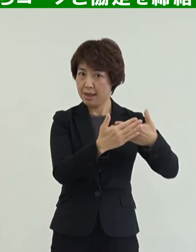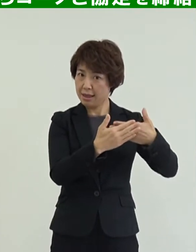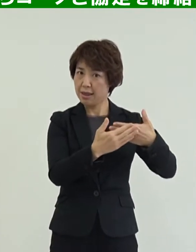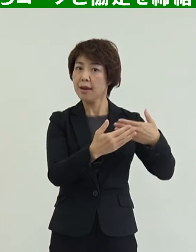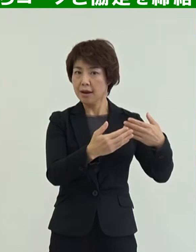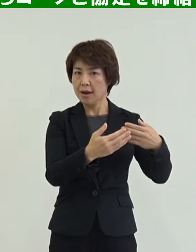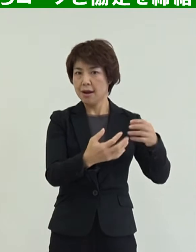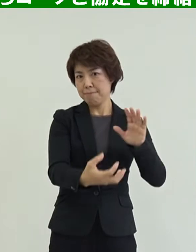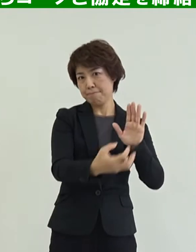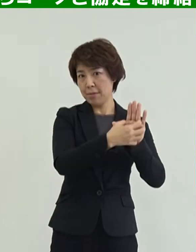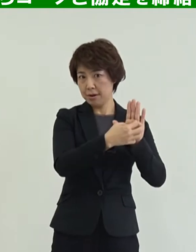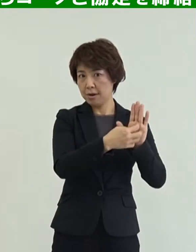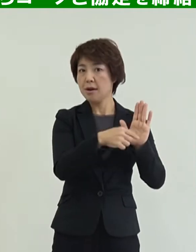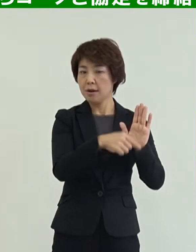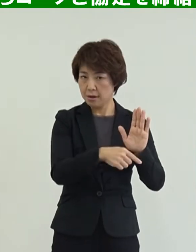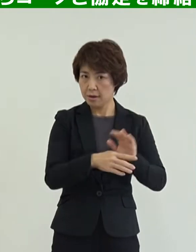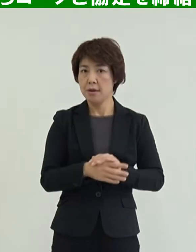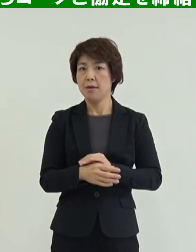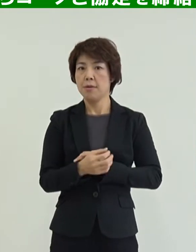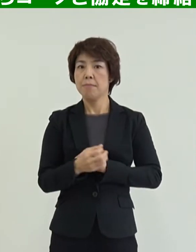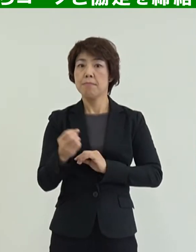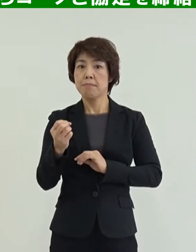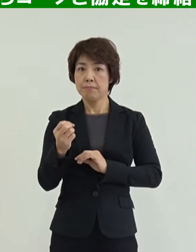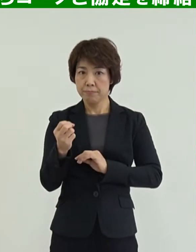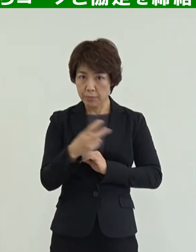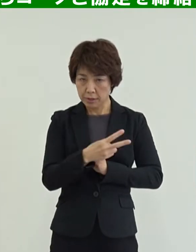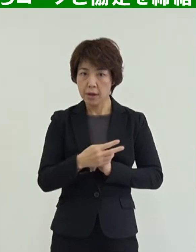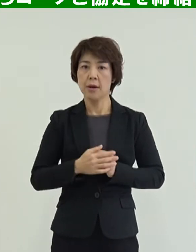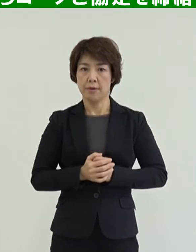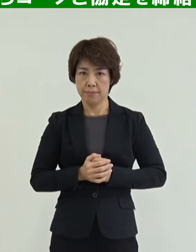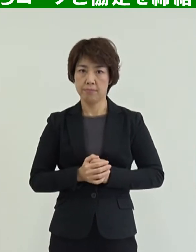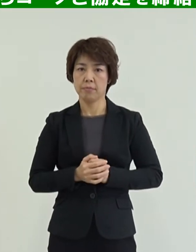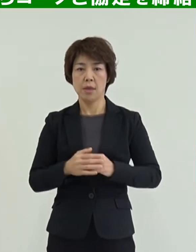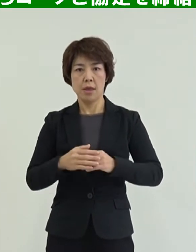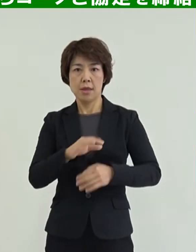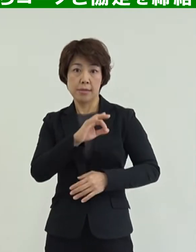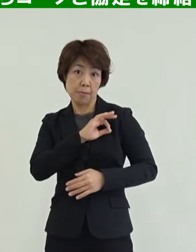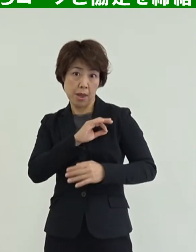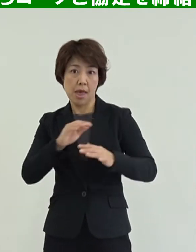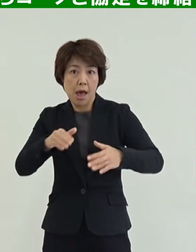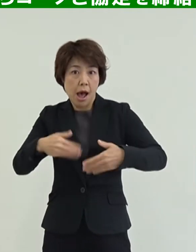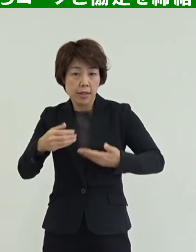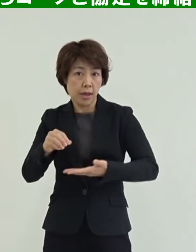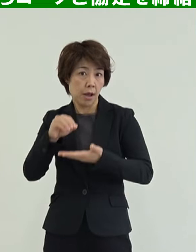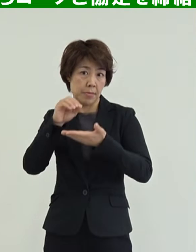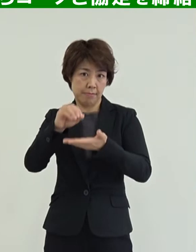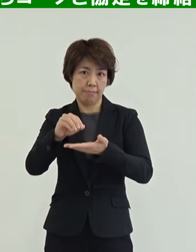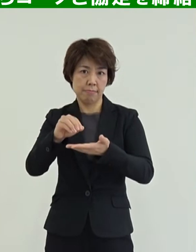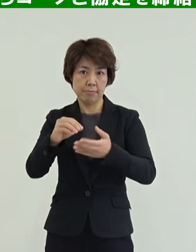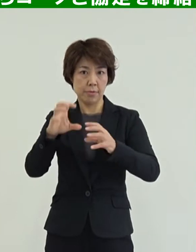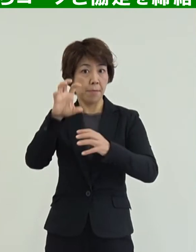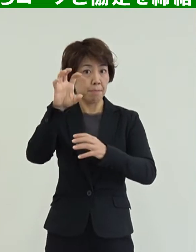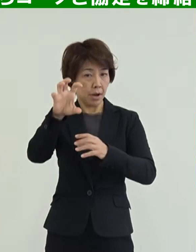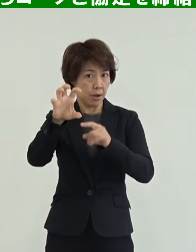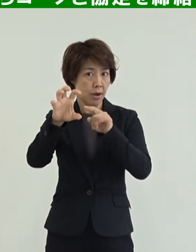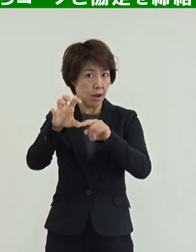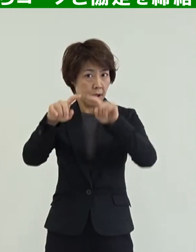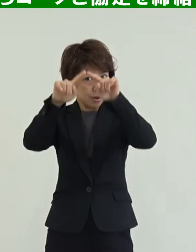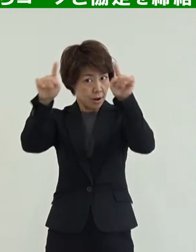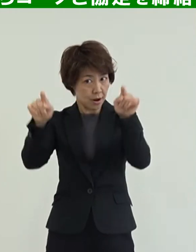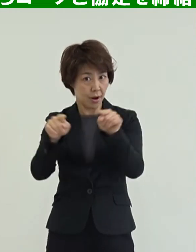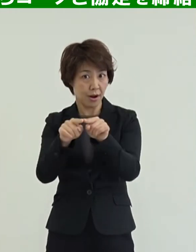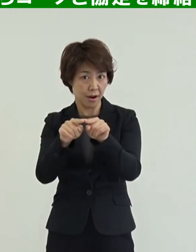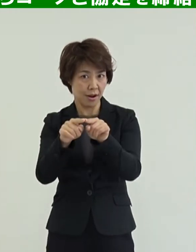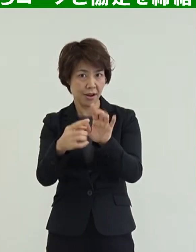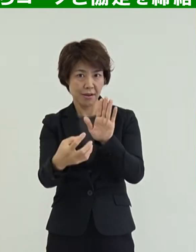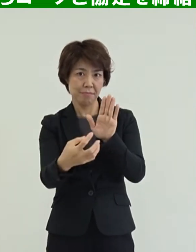キャラクターなラップや食べ物などのかわいいイラストまたあった花瓶の文字を囲んだ